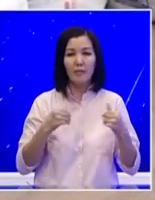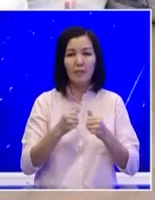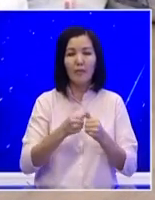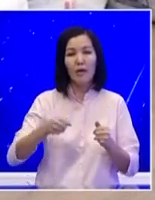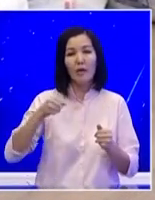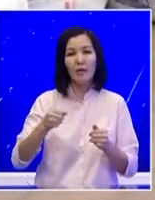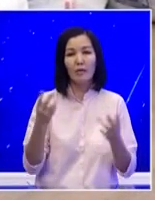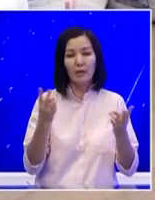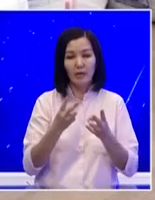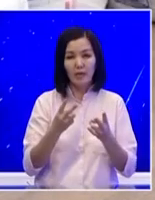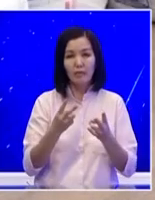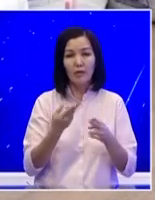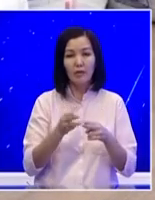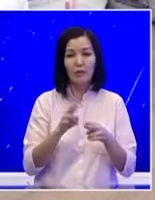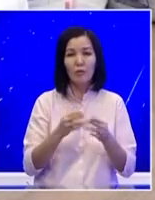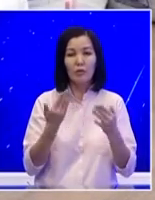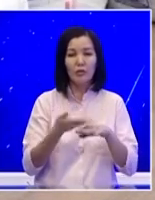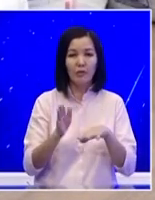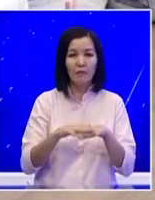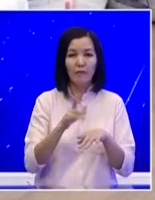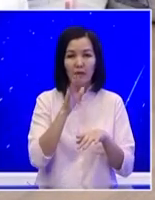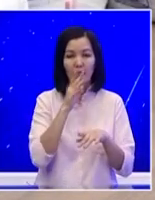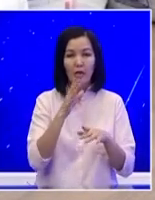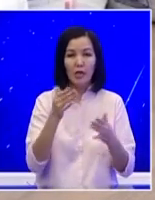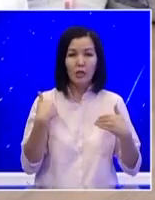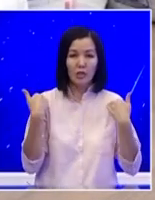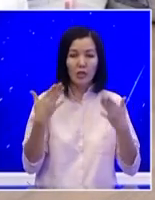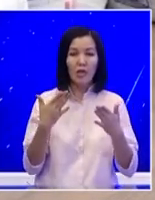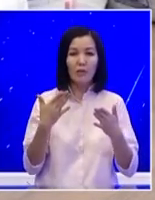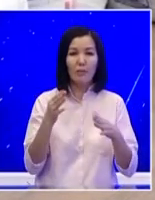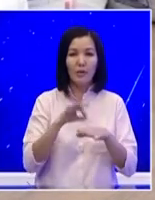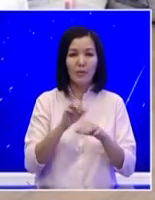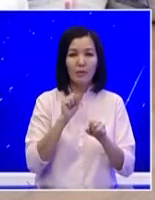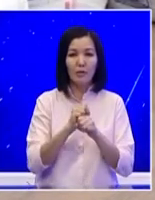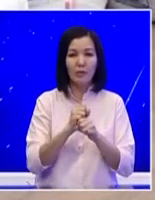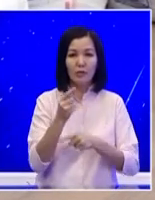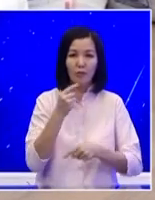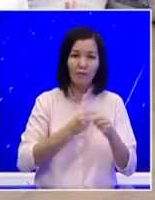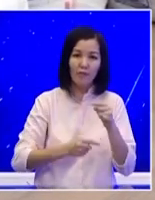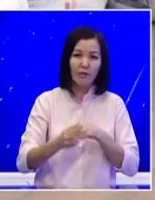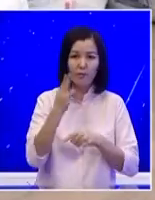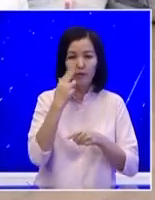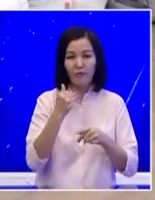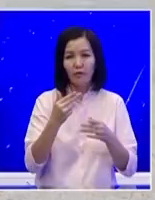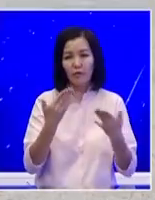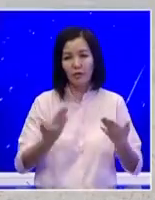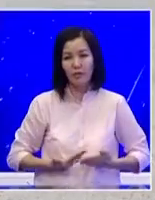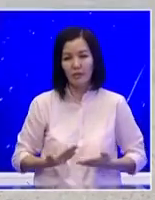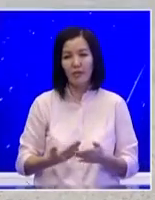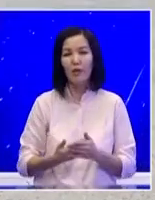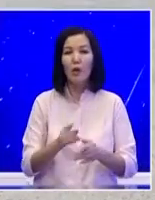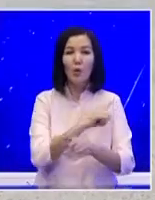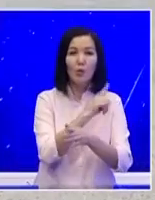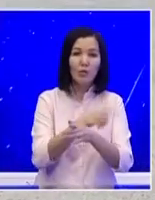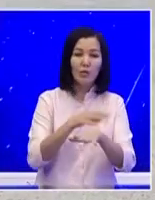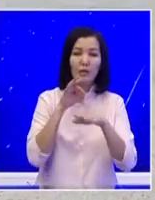корзина очень необходима, тем более в такой сложный период. Желаю, чтобы пандемия отступила, и мы опять вернулись к привычному образу жизни. Усиленно